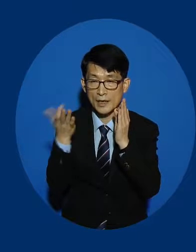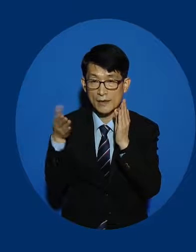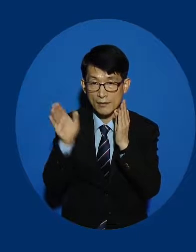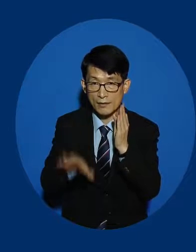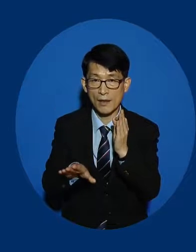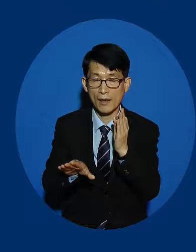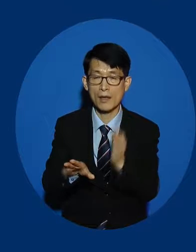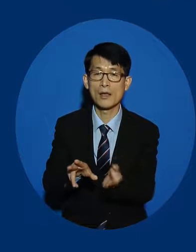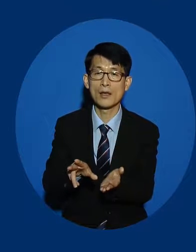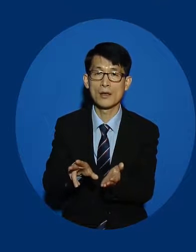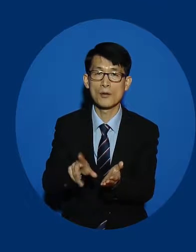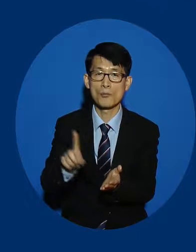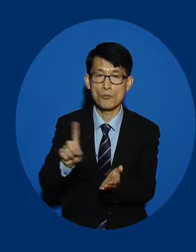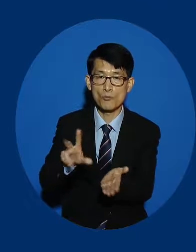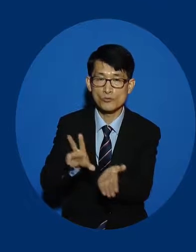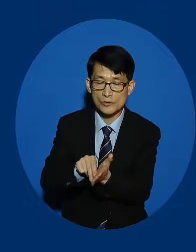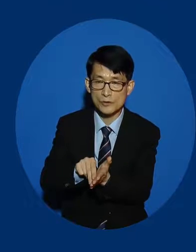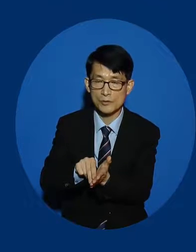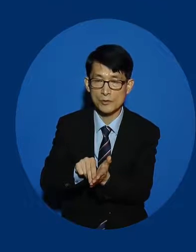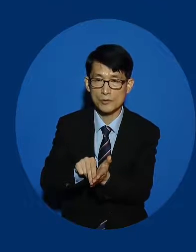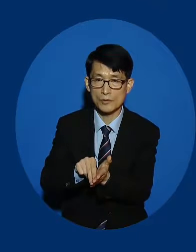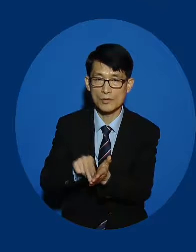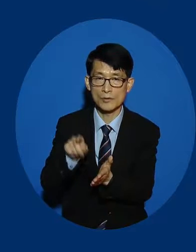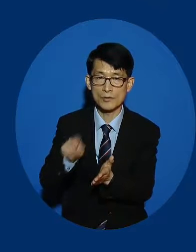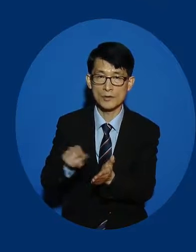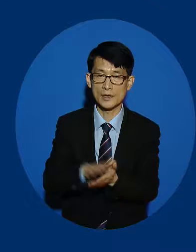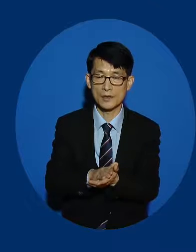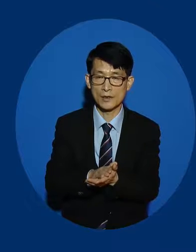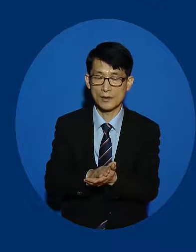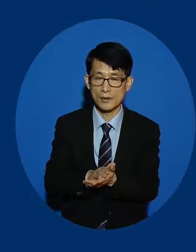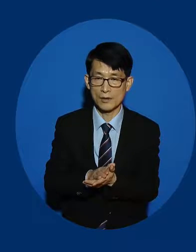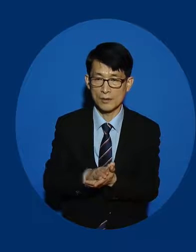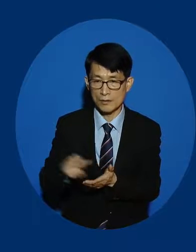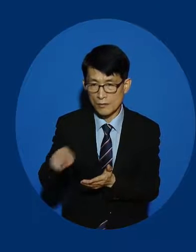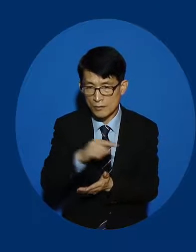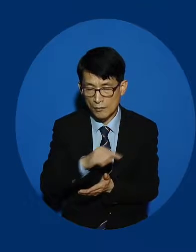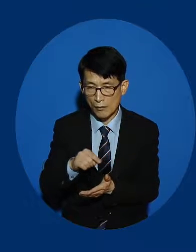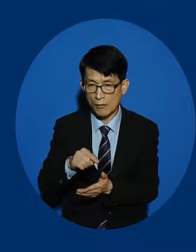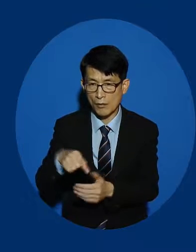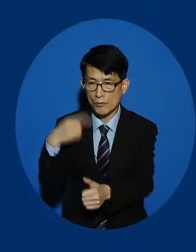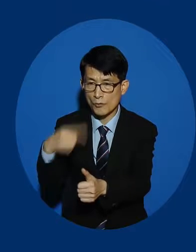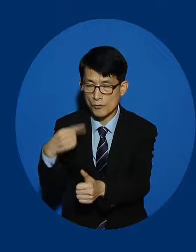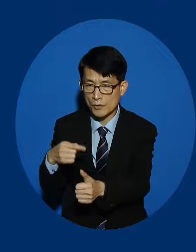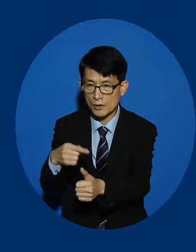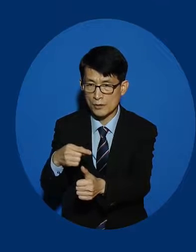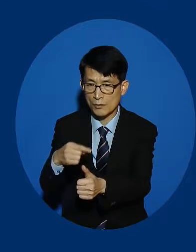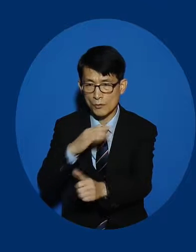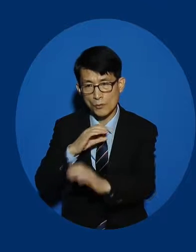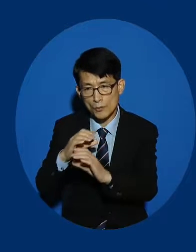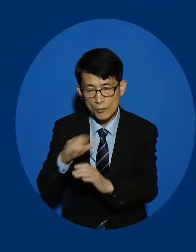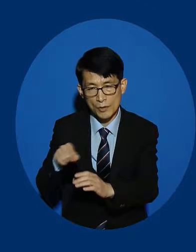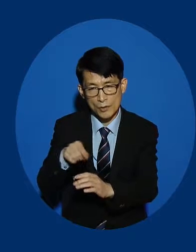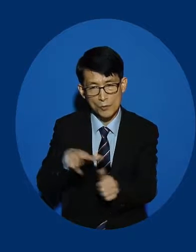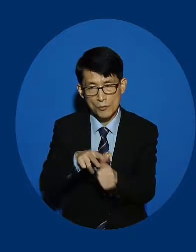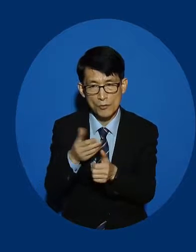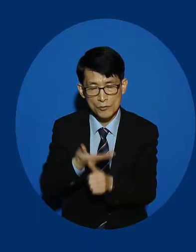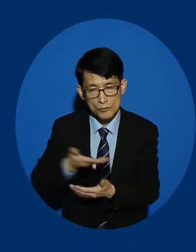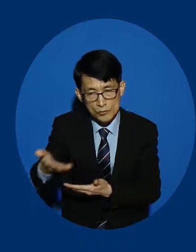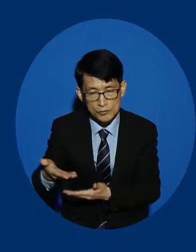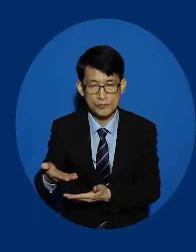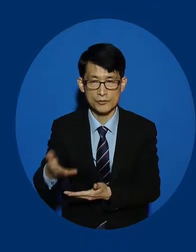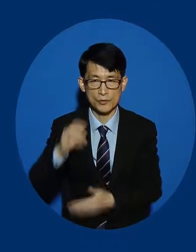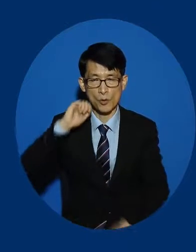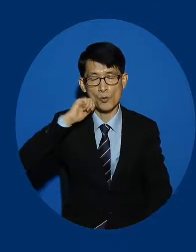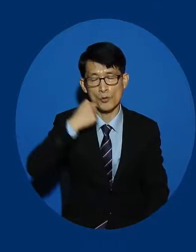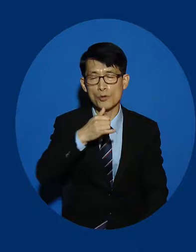통합 환경입니다. 통합 환경에서는 사실 그 대응을 제대로 잘 못한 경우가 좀 있었습니다. 이 민원들이 굉장히 많았고요. 이거에 대한